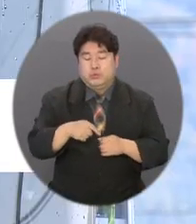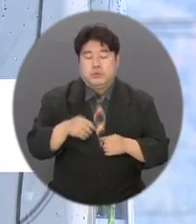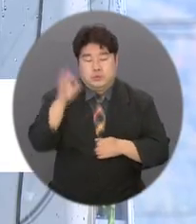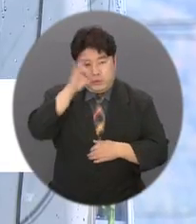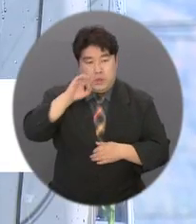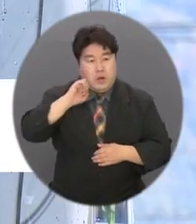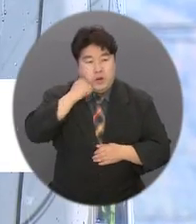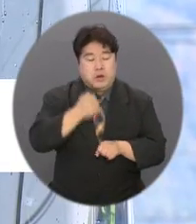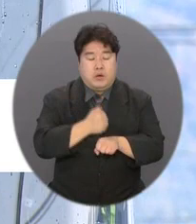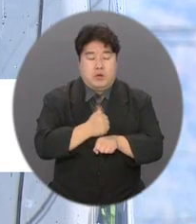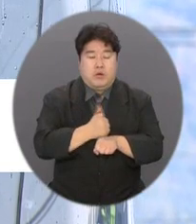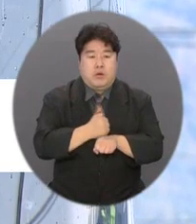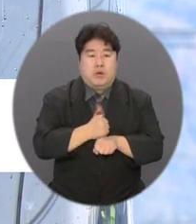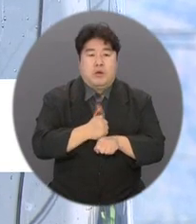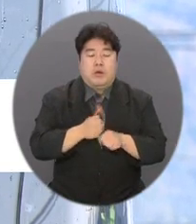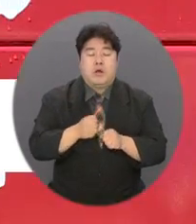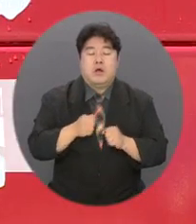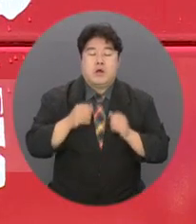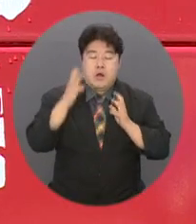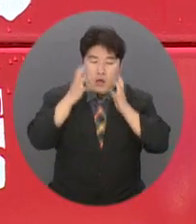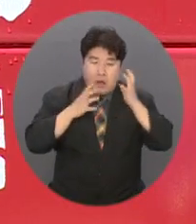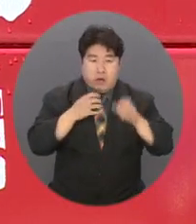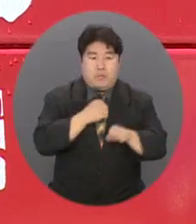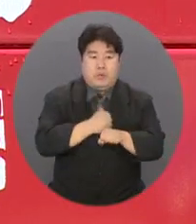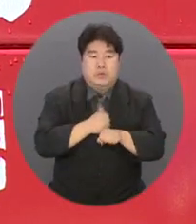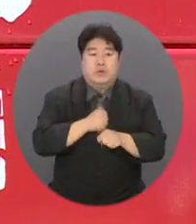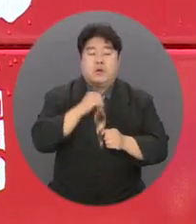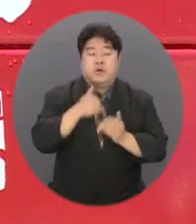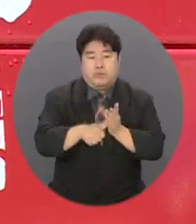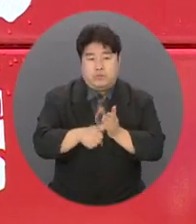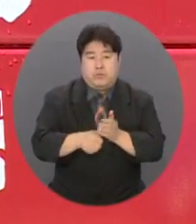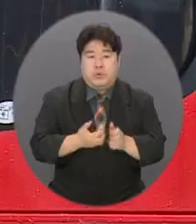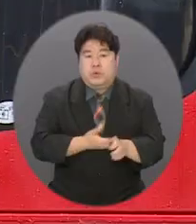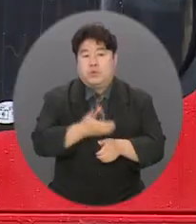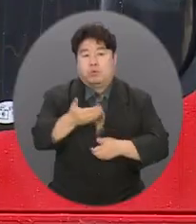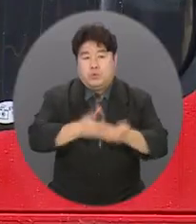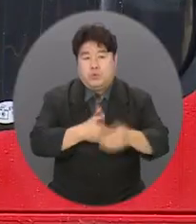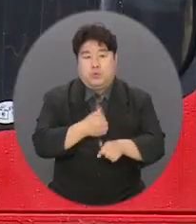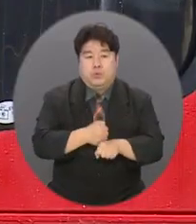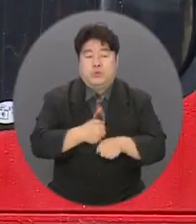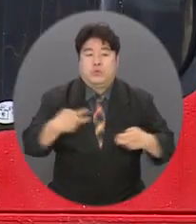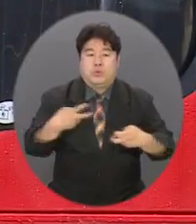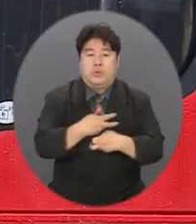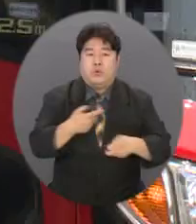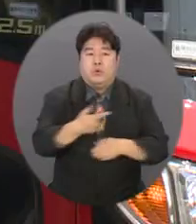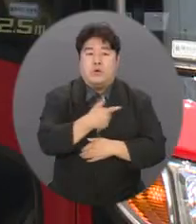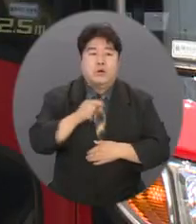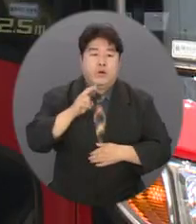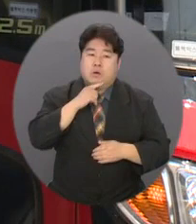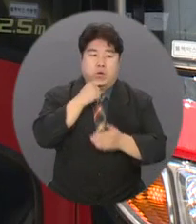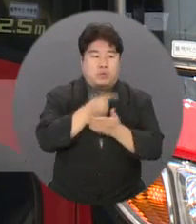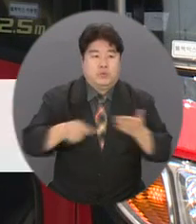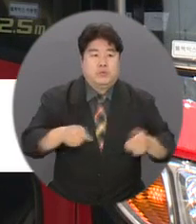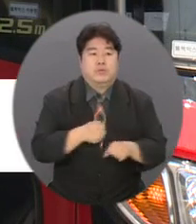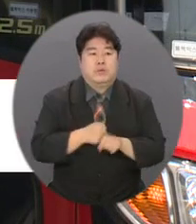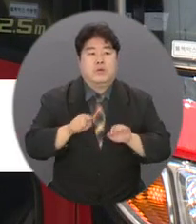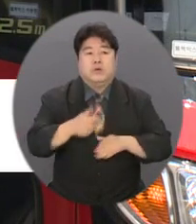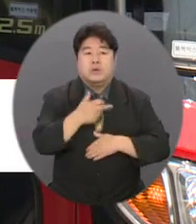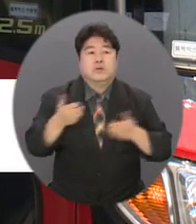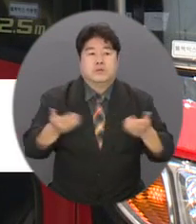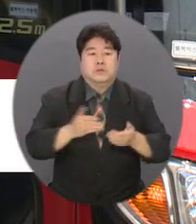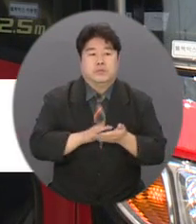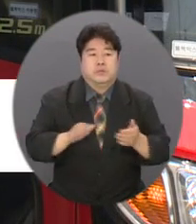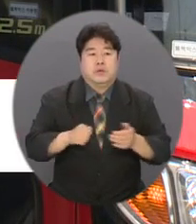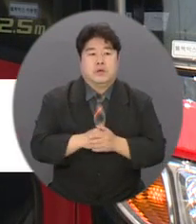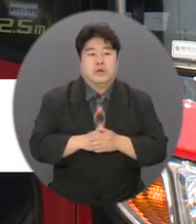절임배추 등 농축산물 화물 유통은 물론 대중교통 업계가 직격탄을 맞았습니다 근데 이거 큰일입니다 지고